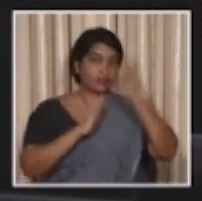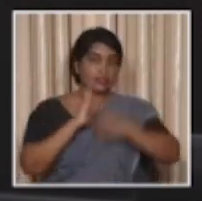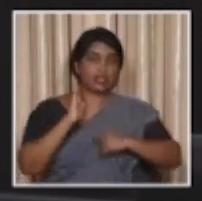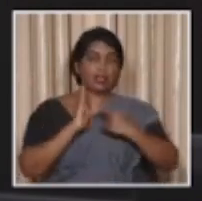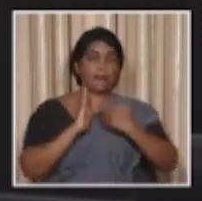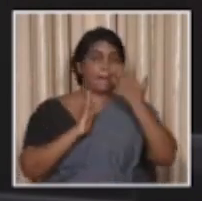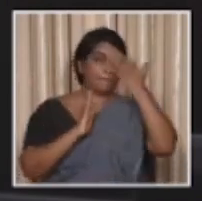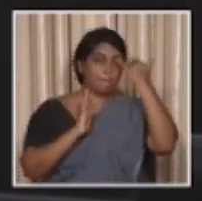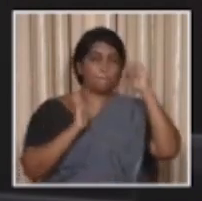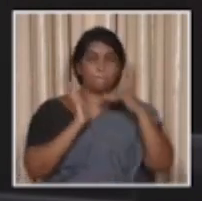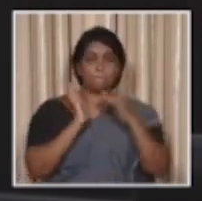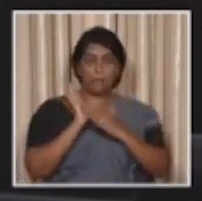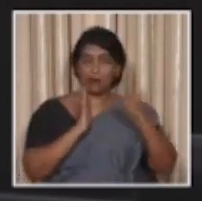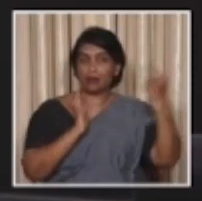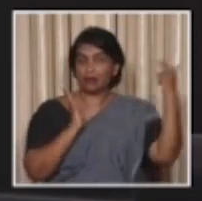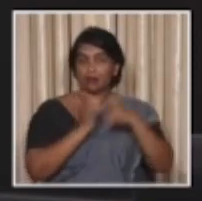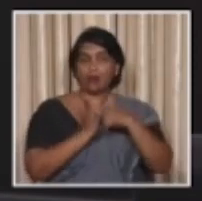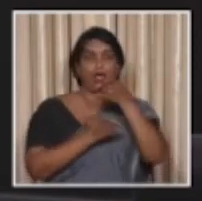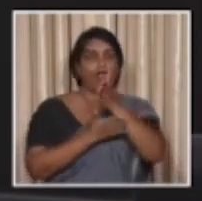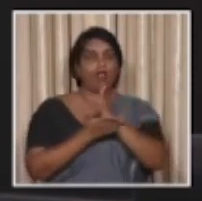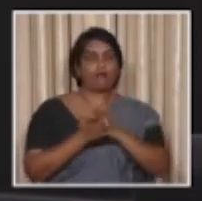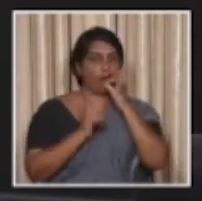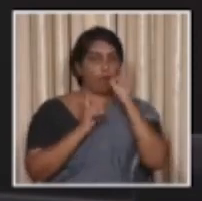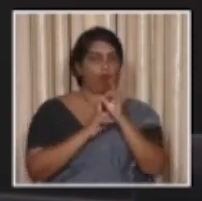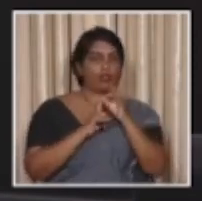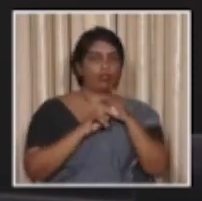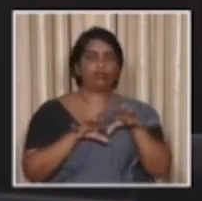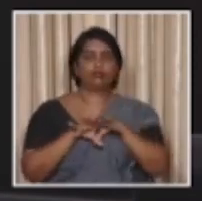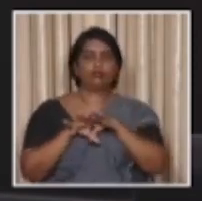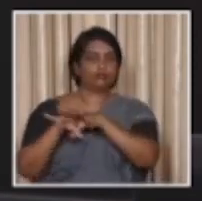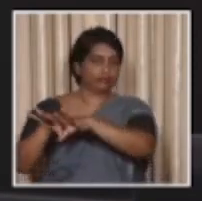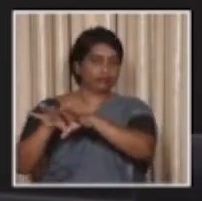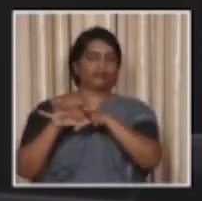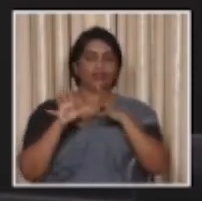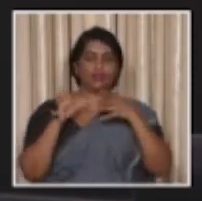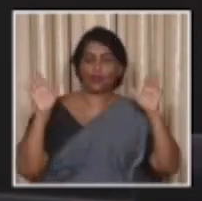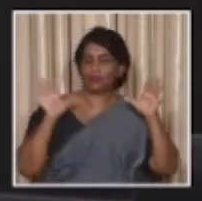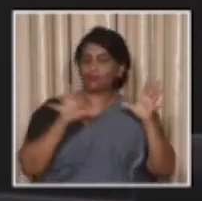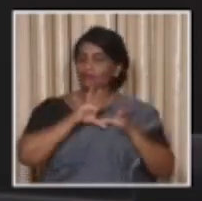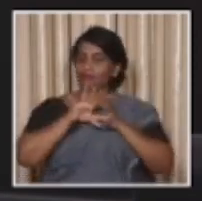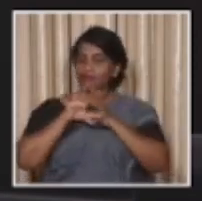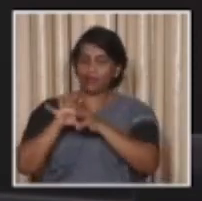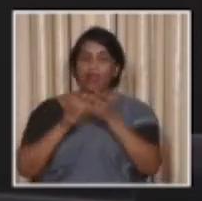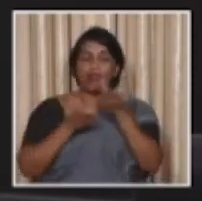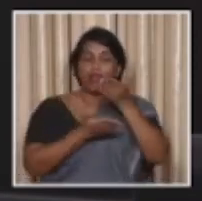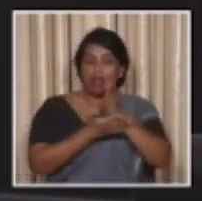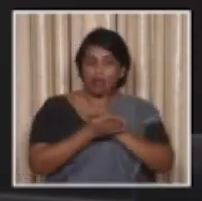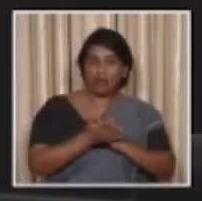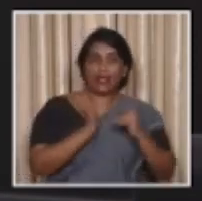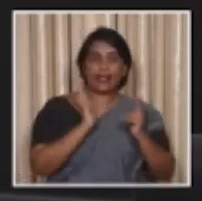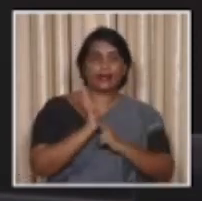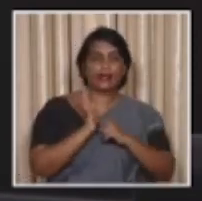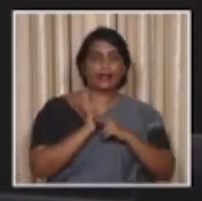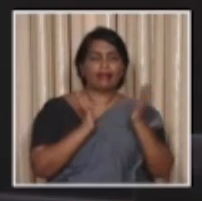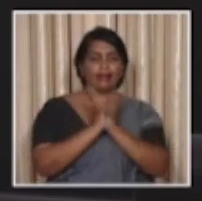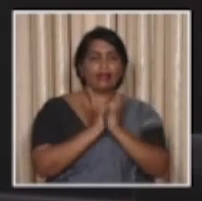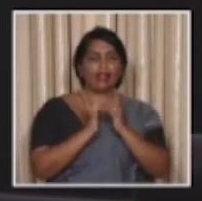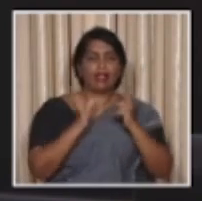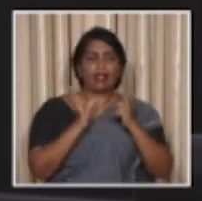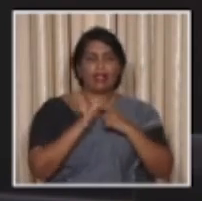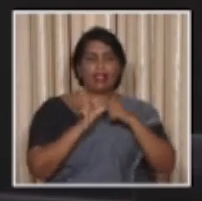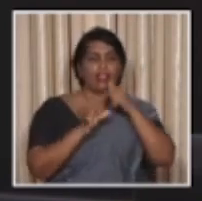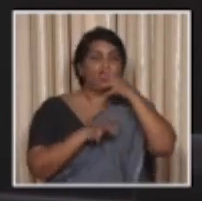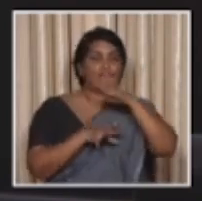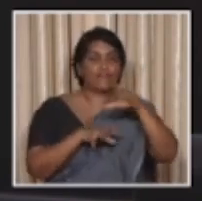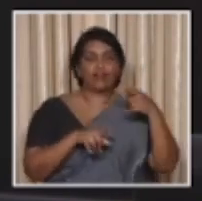වෙනකොට ඔවුන් එක කොටසක් යනවා පුත්තලන් දිස්ත්‍රික්කයේ ආනවිලුන්දාව කියන කොට්ටාසෙට, තව කොටසක් නිකවරට යාසනේ අලවත්තල